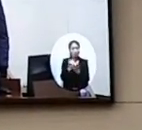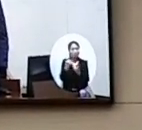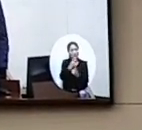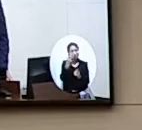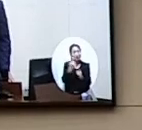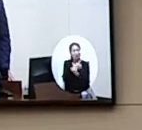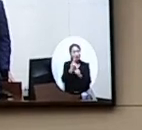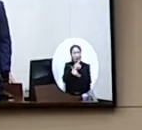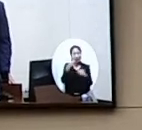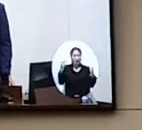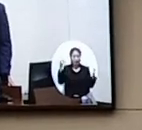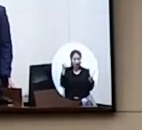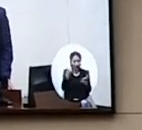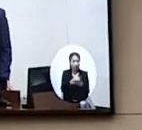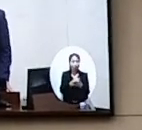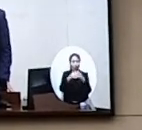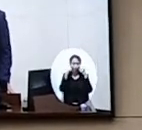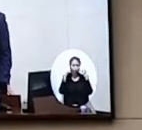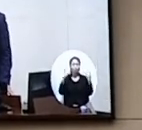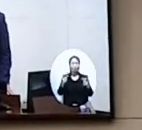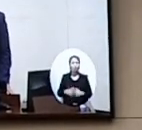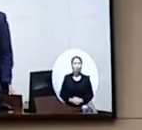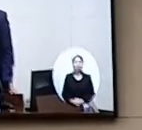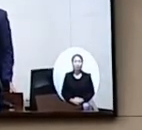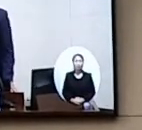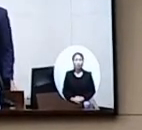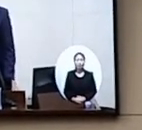개정조례안은 가결되었음을 선포합니다.